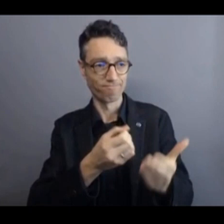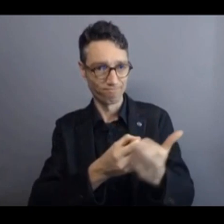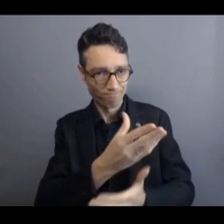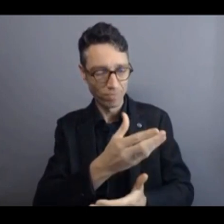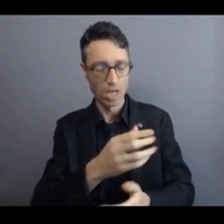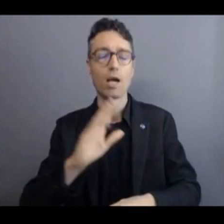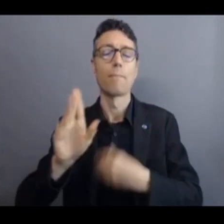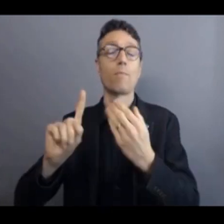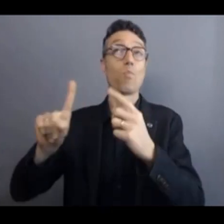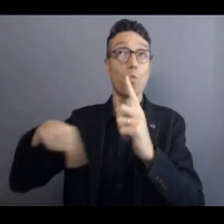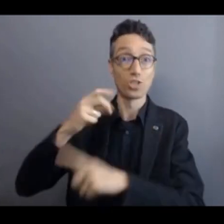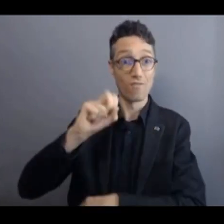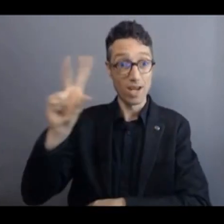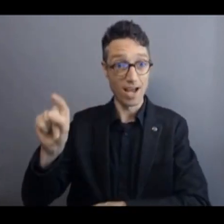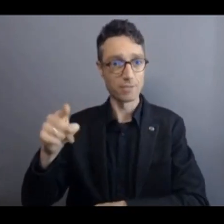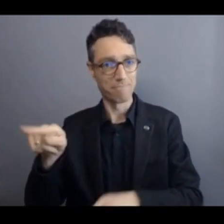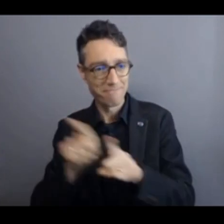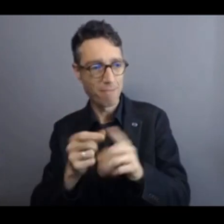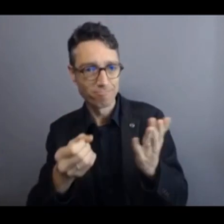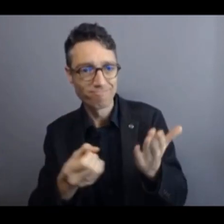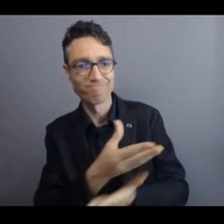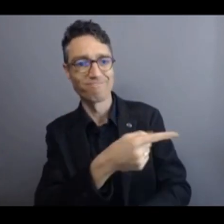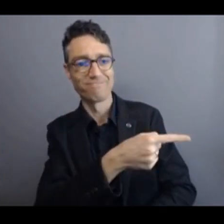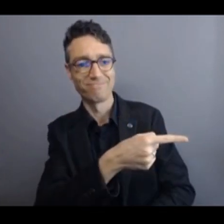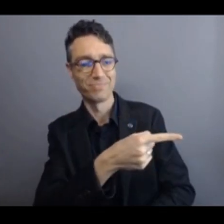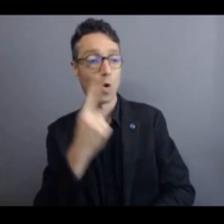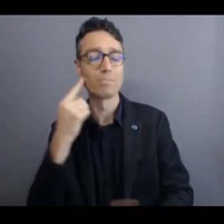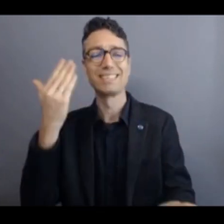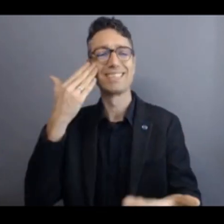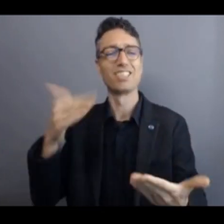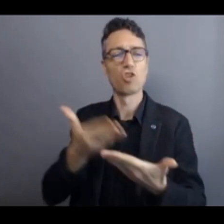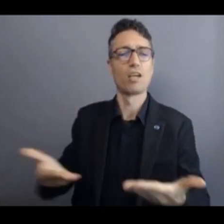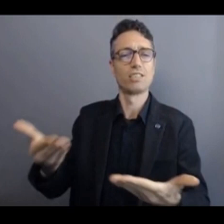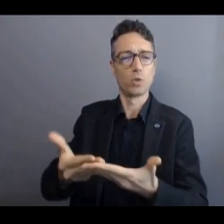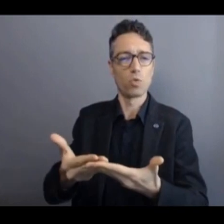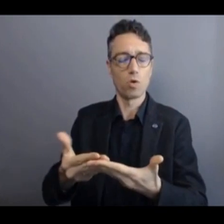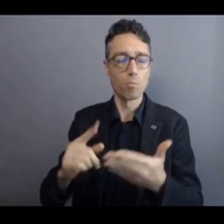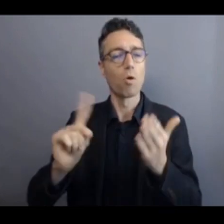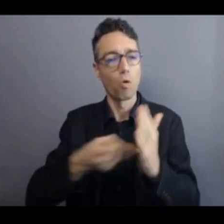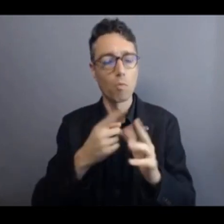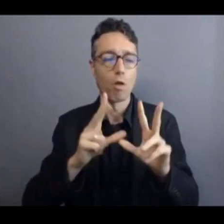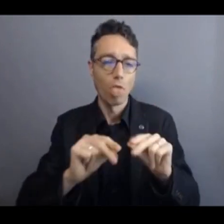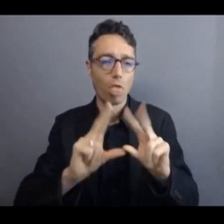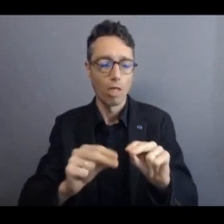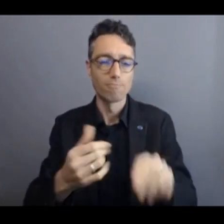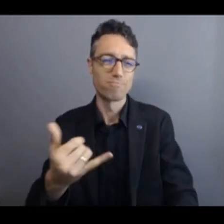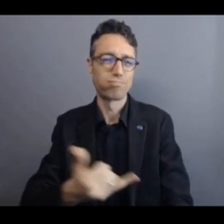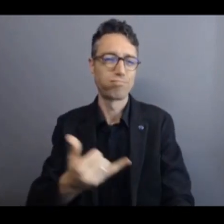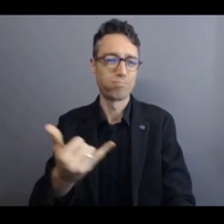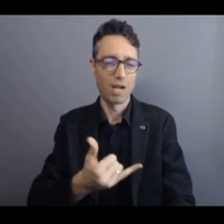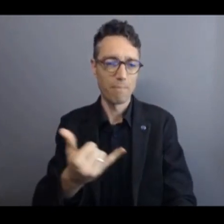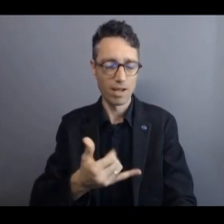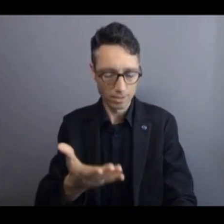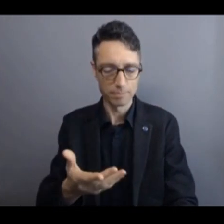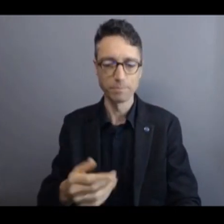tous les besoins nécessaires. Donc ça permet d'enregistrer, de faciliter aussi pour les réservations suivantes l'échange entre la compagnie et le